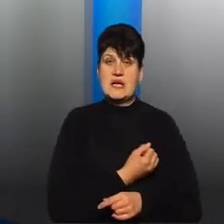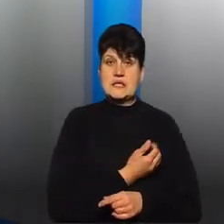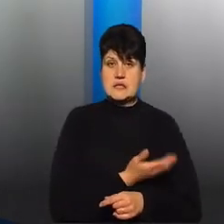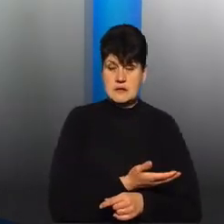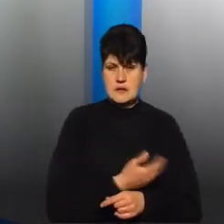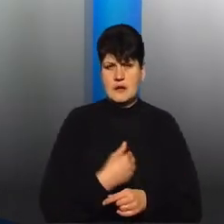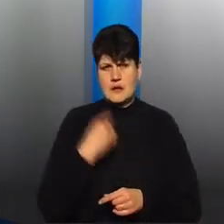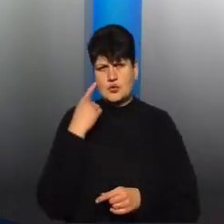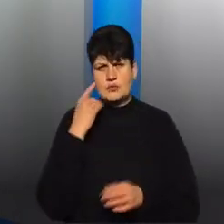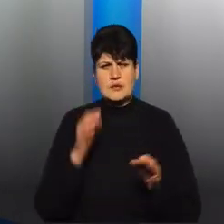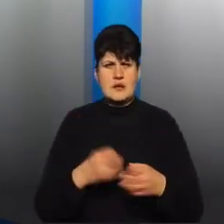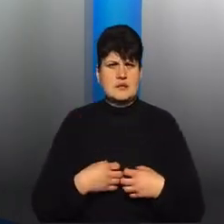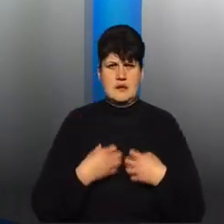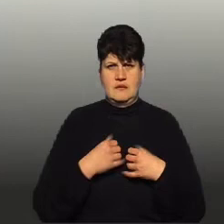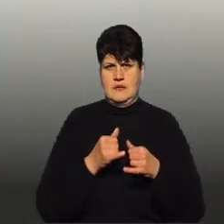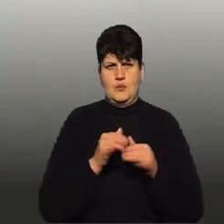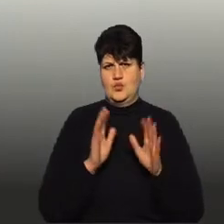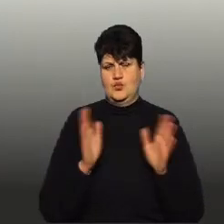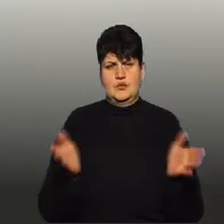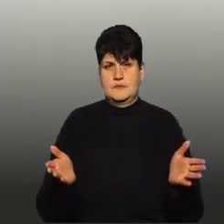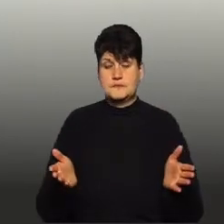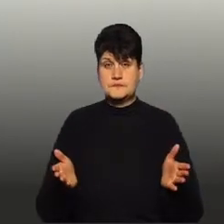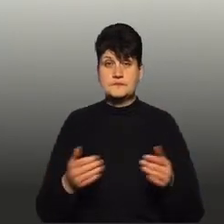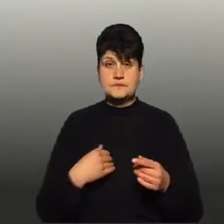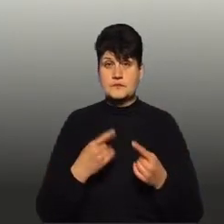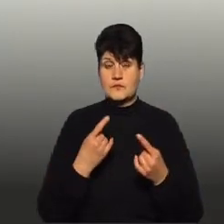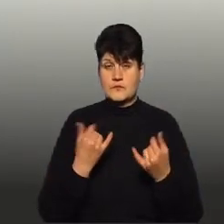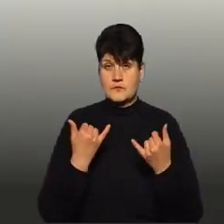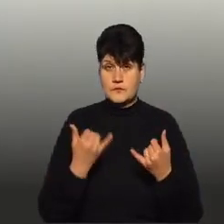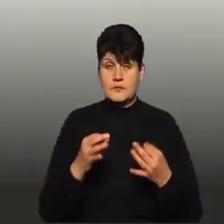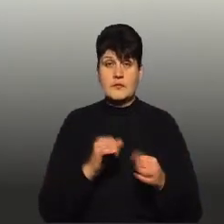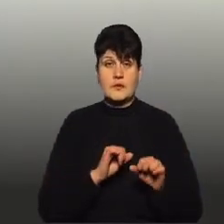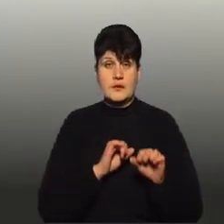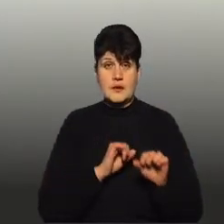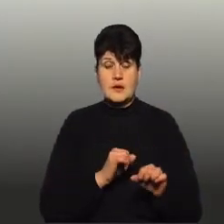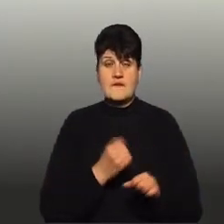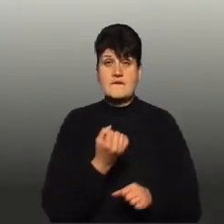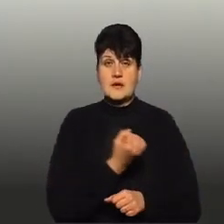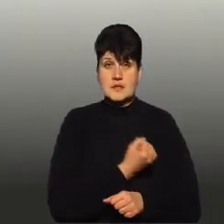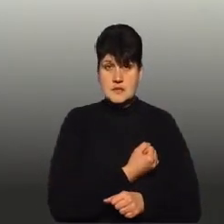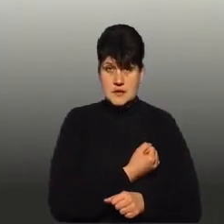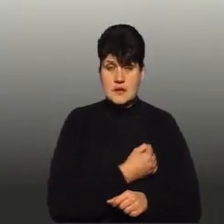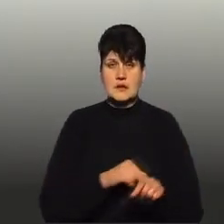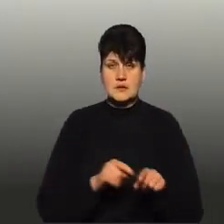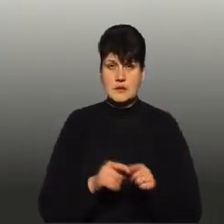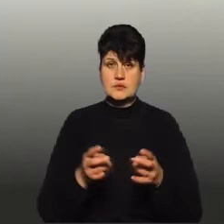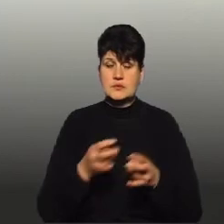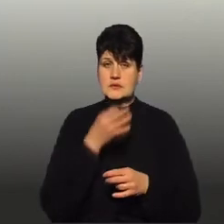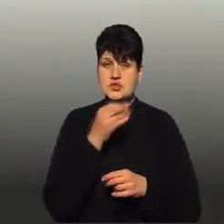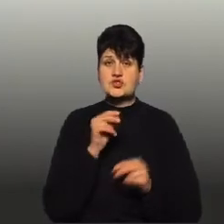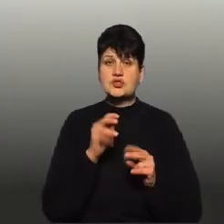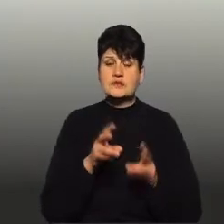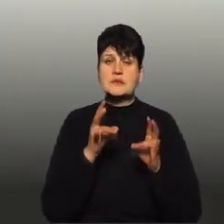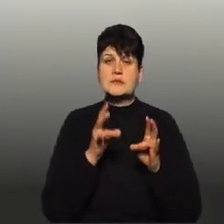не повинно би бути. Ми говоримо зараз про безпеку вакцини, а також варто і сказати, чим небезпечний